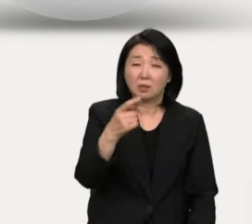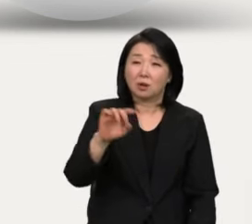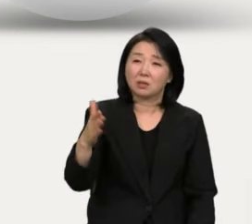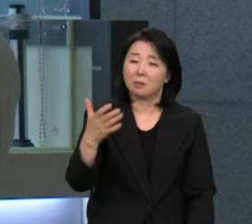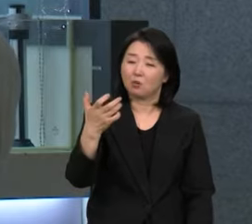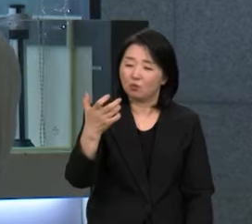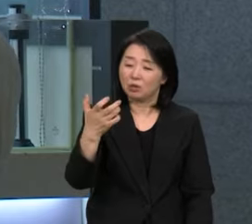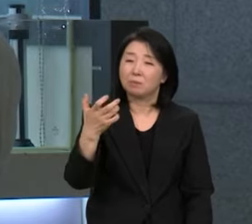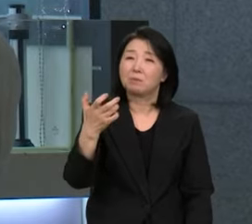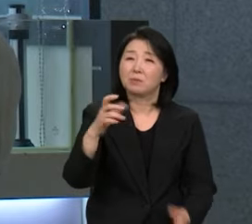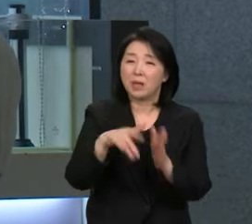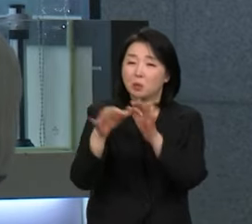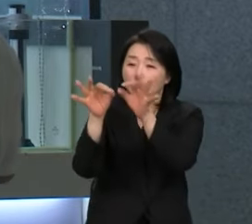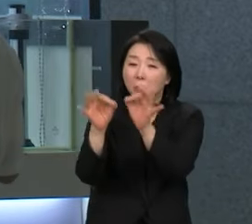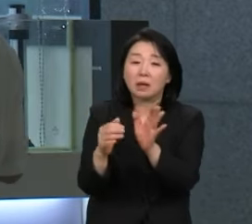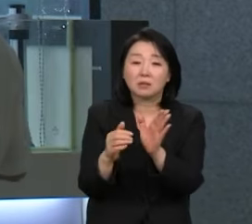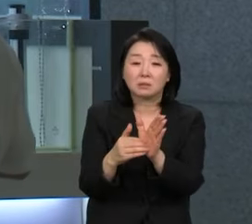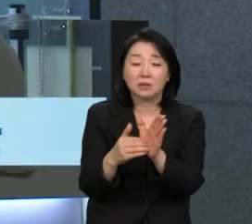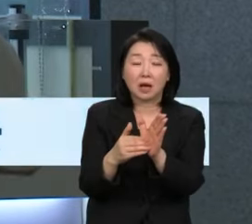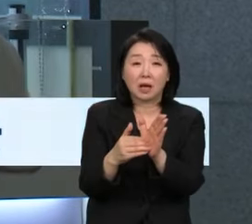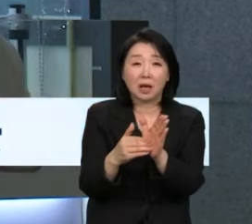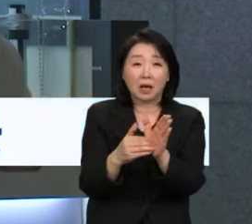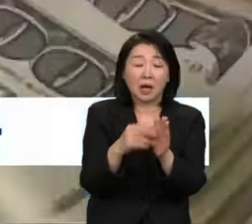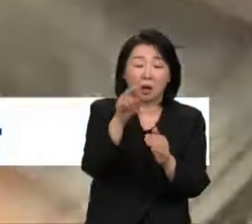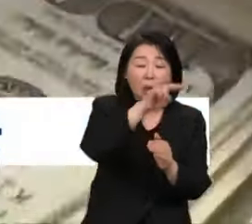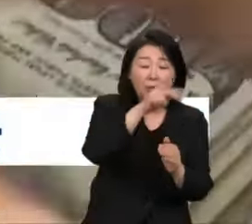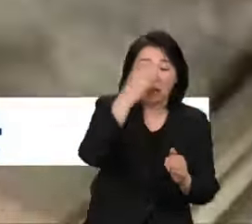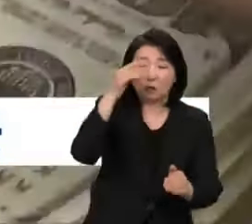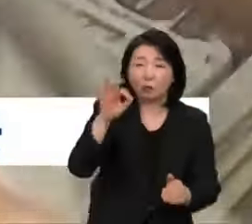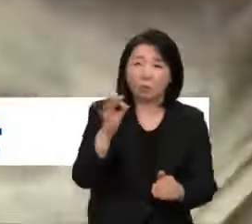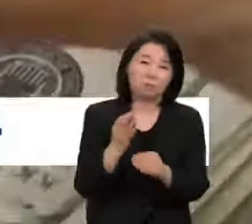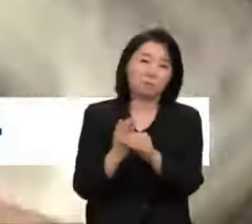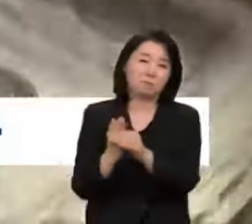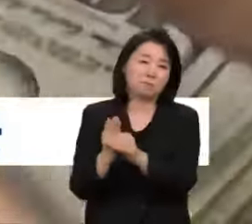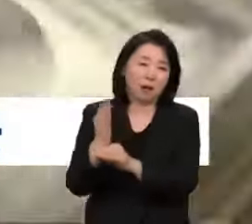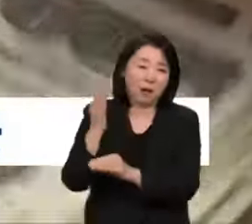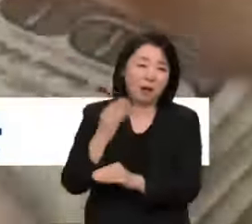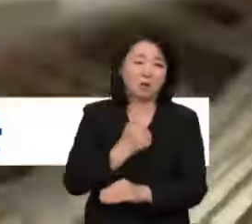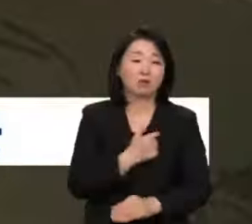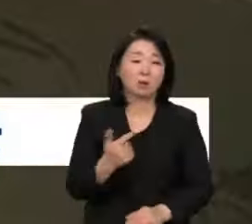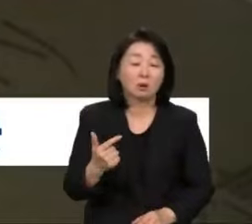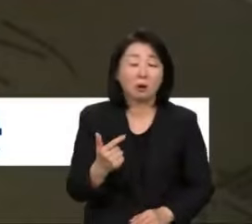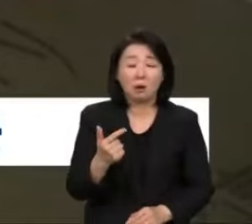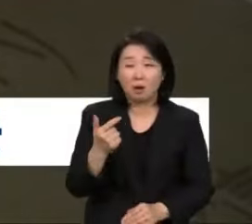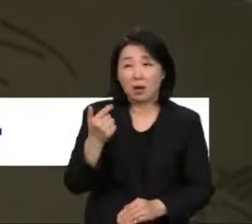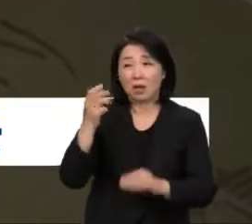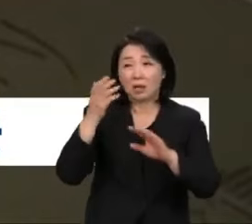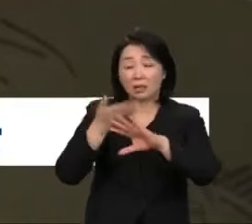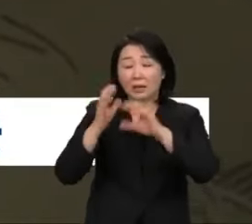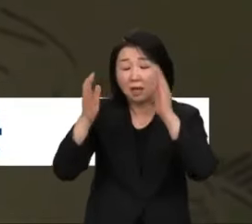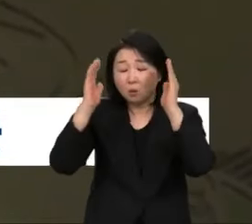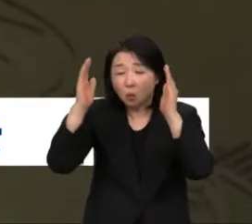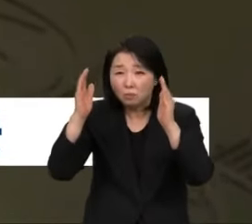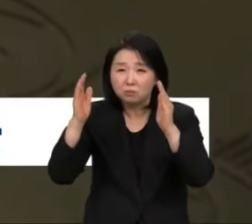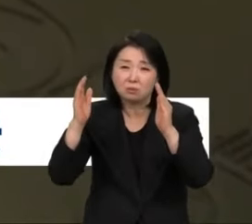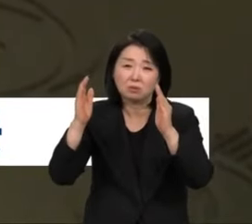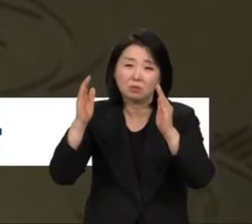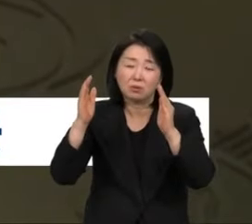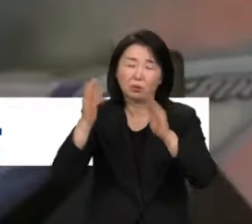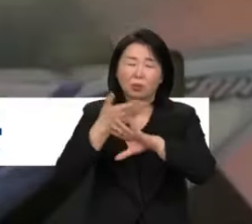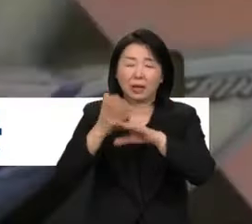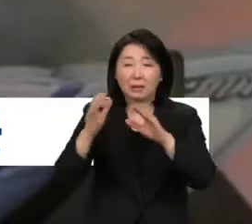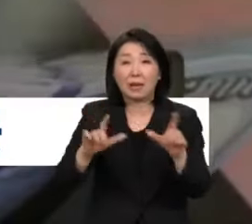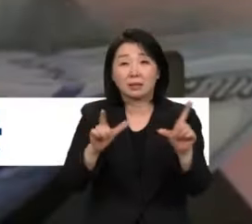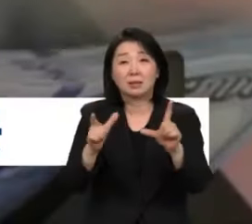내렸습니다 당분간 환율 충격은 이어질 전망인데 유학생이나 주제원 등 당장 원화를 받아 달러로 바꿔